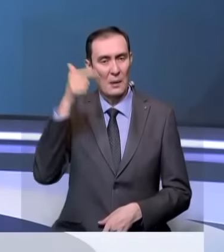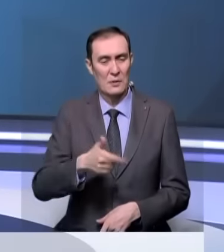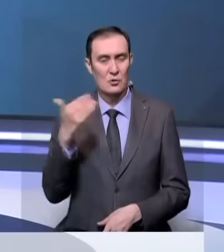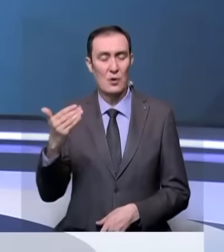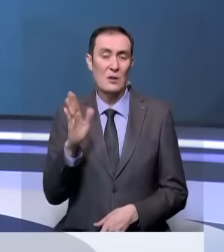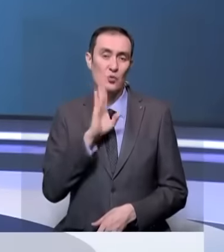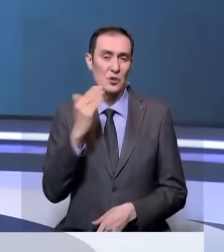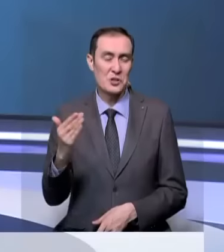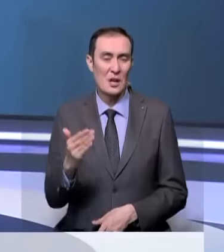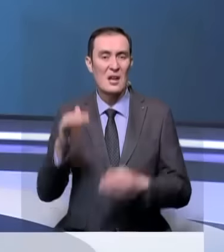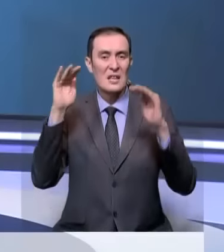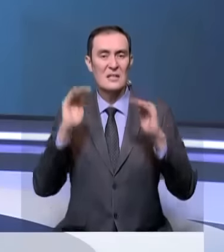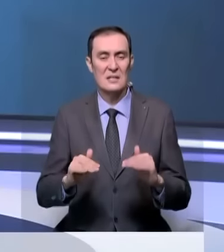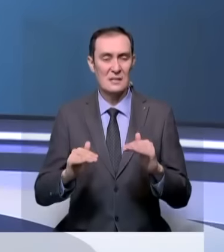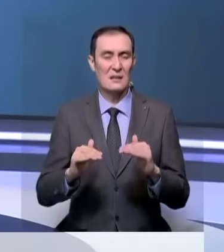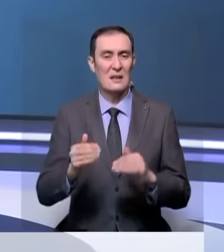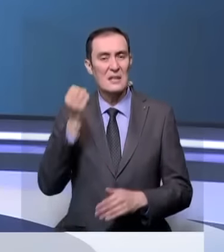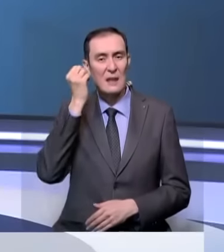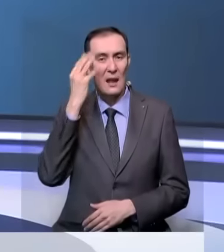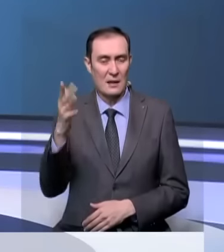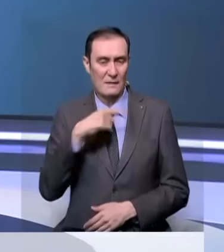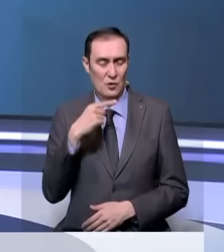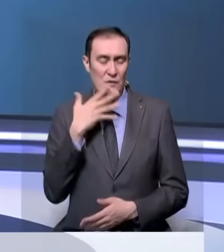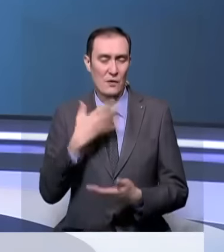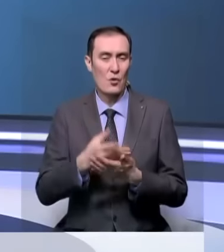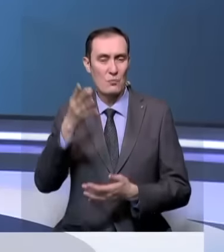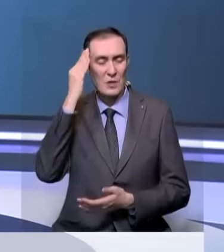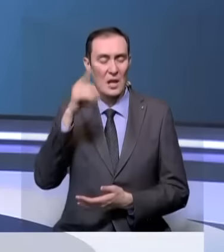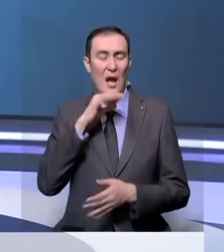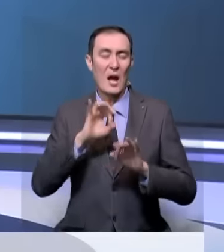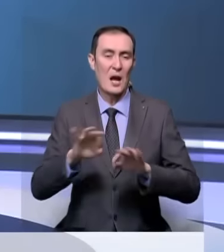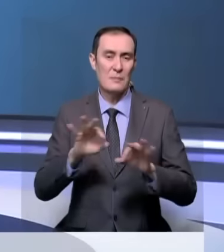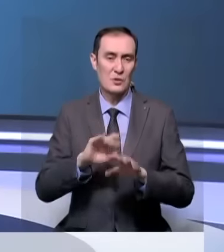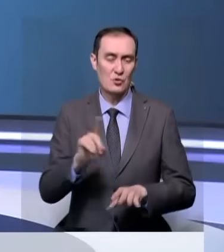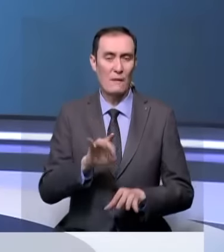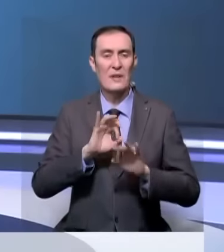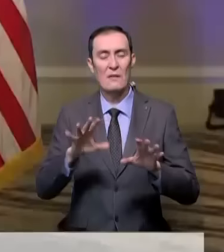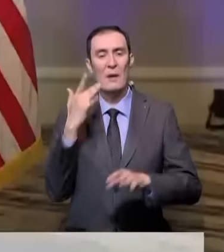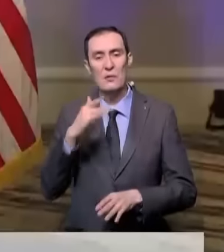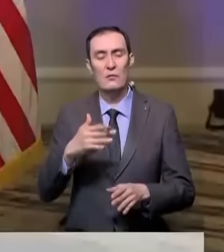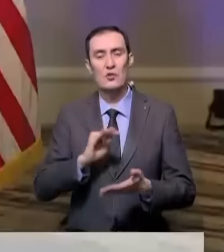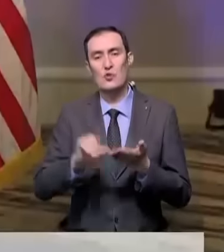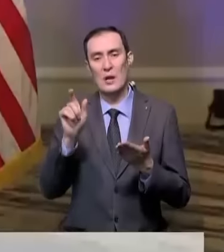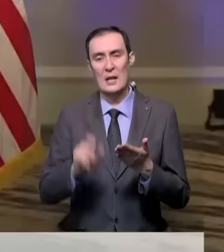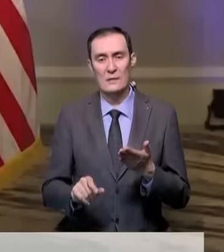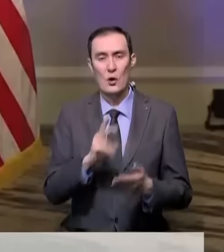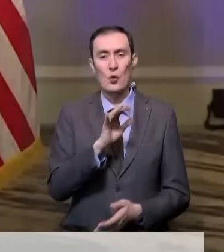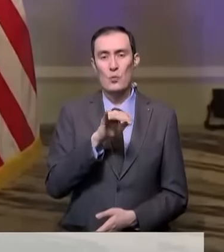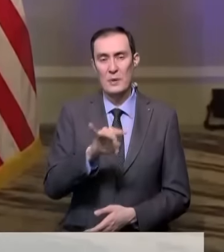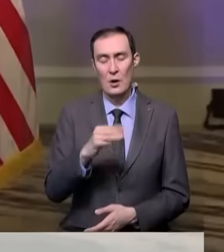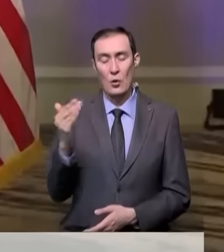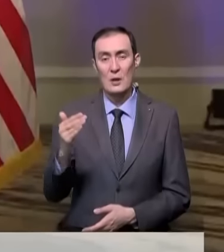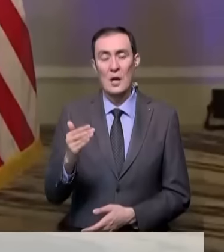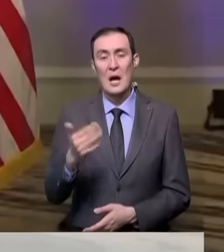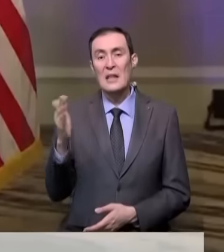его соперницы низкий коэффициент интеллекта. Свое мнение Трамп пояснил так. В интервью американскому журналисту Андерсону Куперу